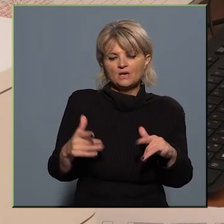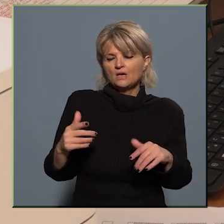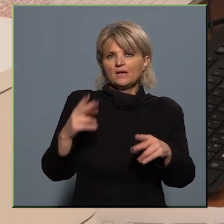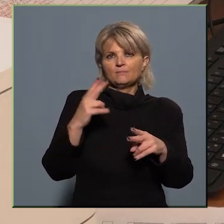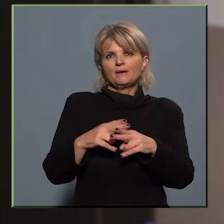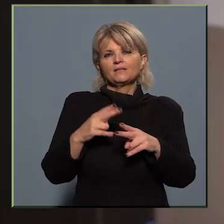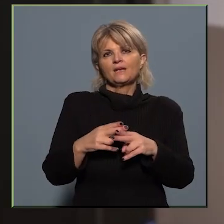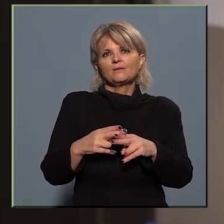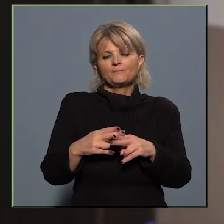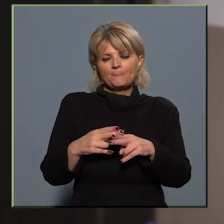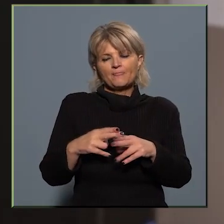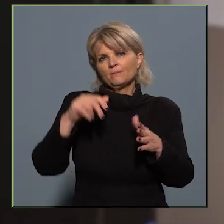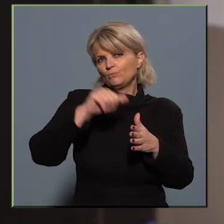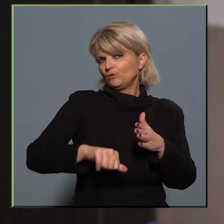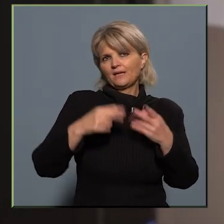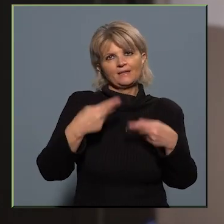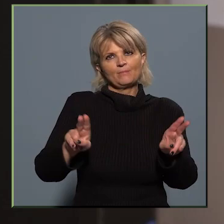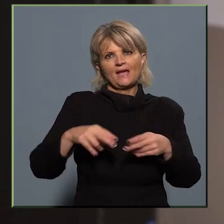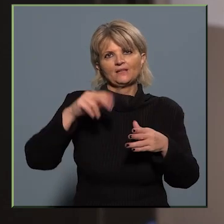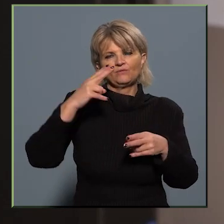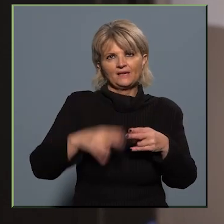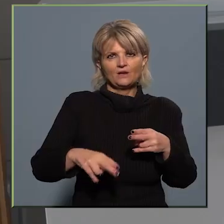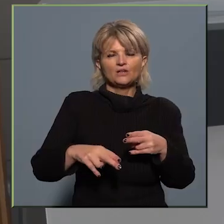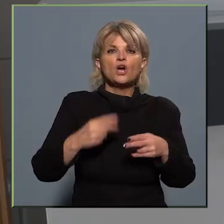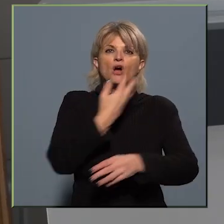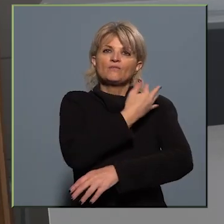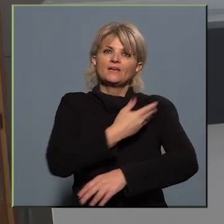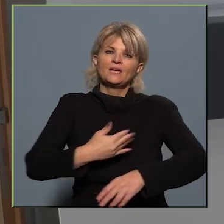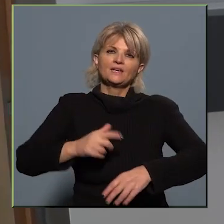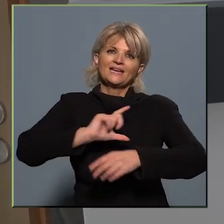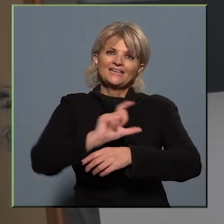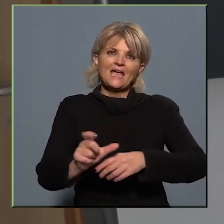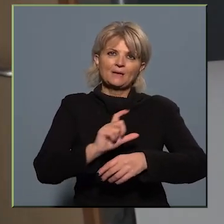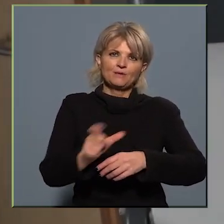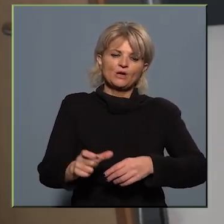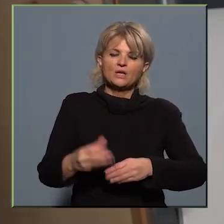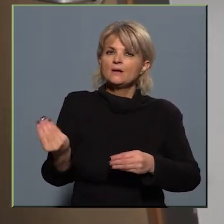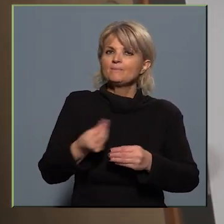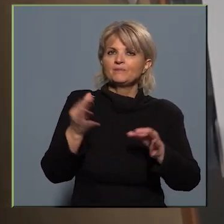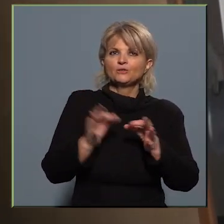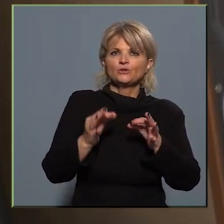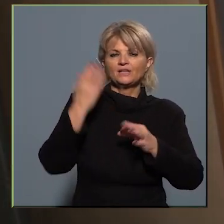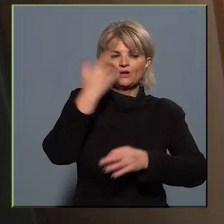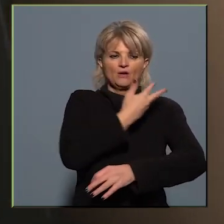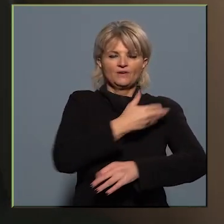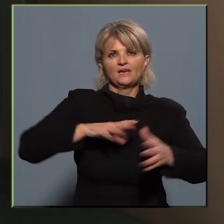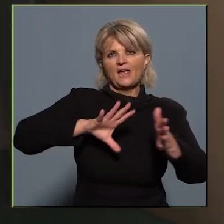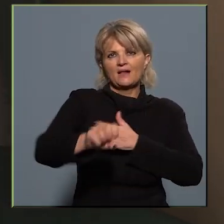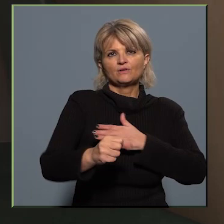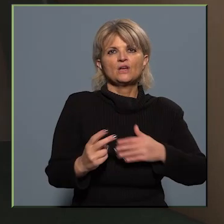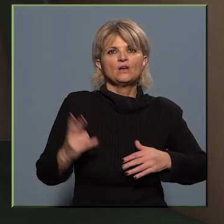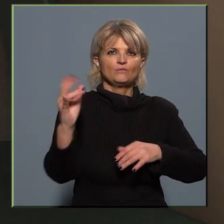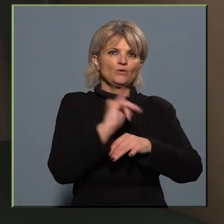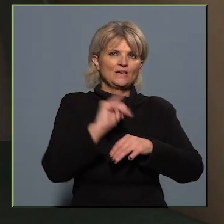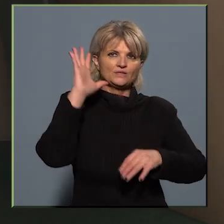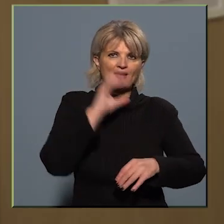páciens műtéten nem végrehajtható a vérkészítmények hiánya miatt. Arra, hogy mi történik, ha elfogyna a vér, a főigazgatótól